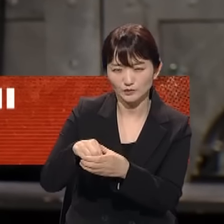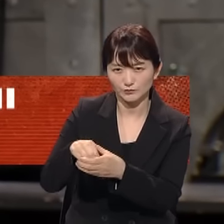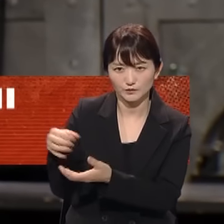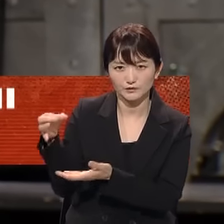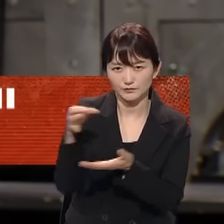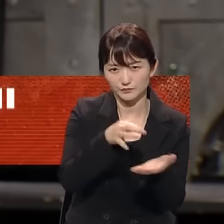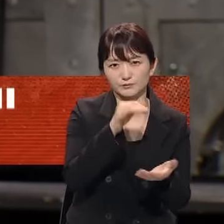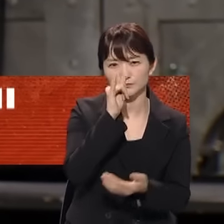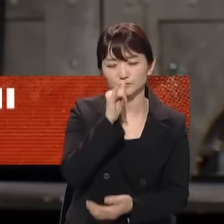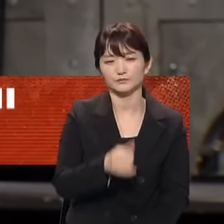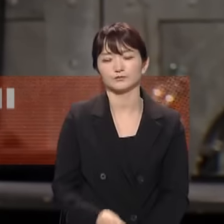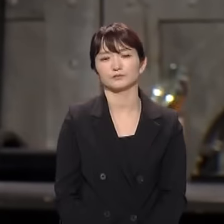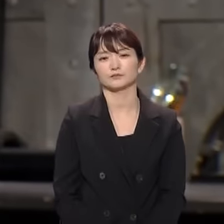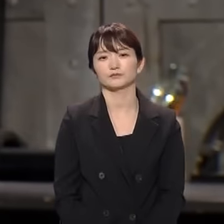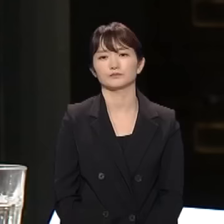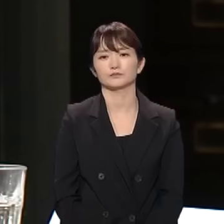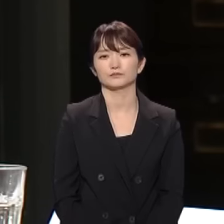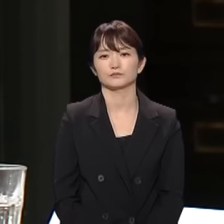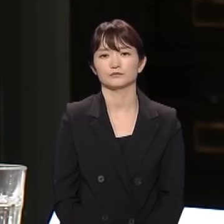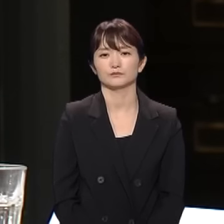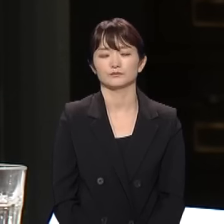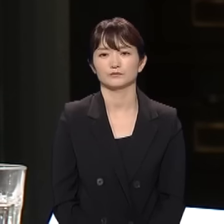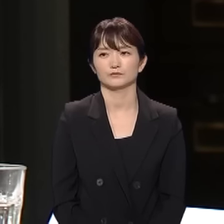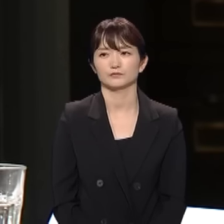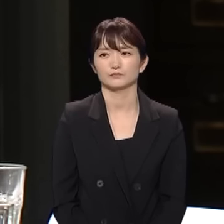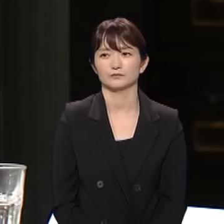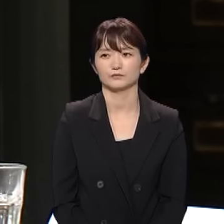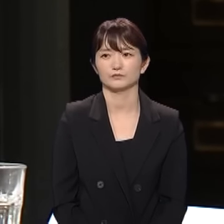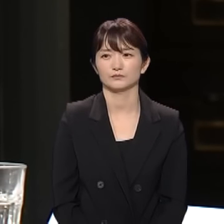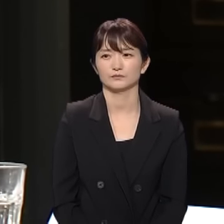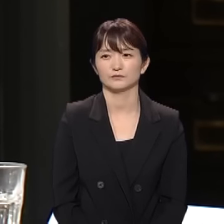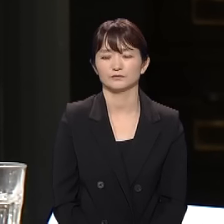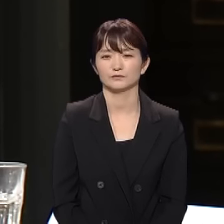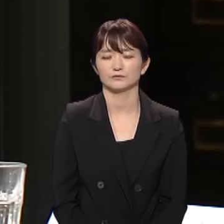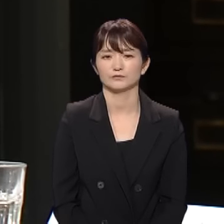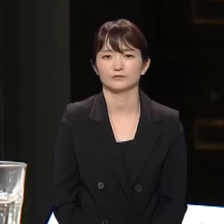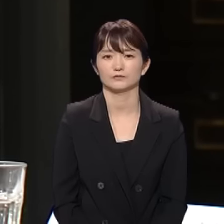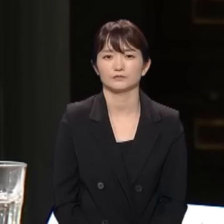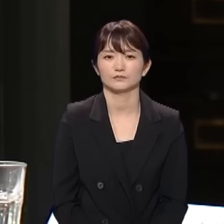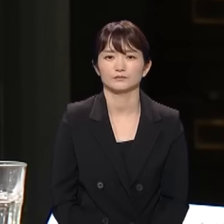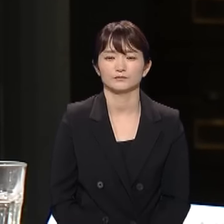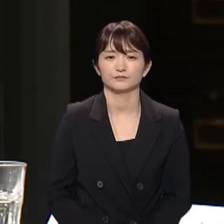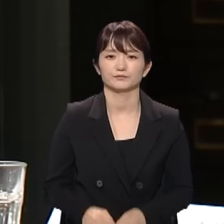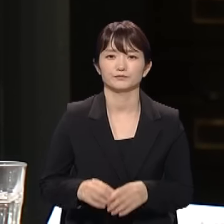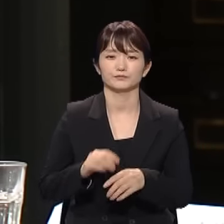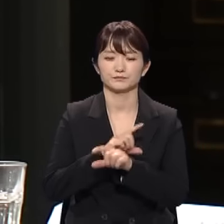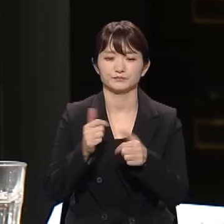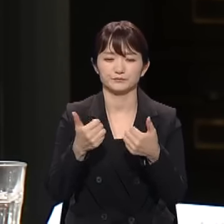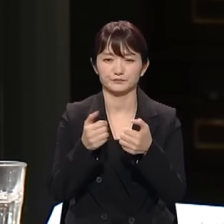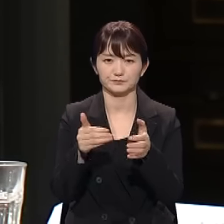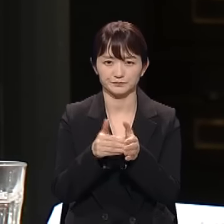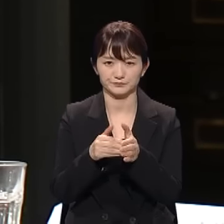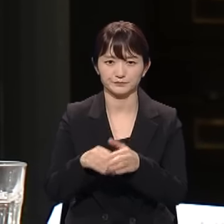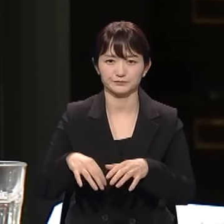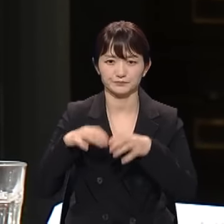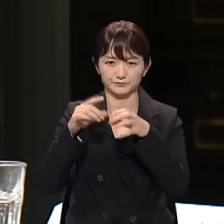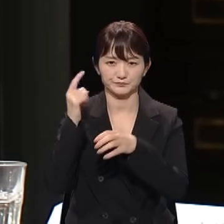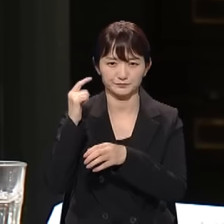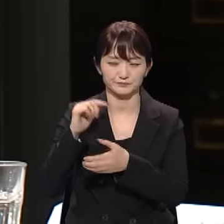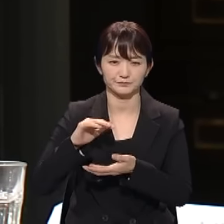있습니다. 그렇군요. 자, 시간 관계상 박지훈 변호사님 말씀으로 마무리를 하죠. 자, 별별 상담소 이렇게 정리하고요. 글로벌